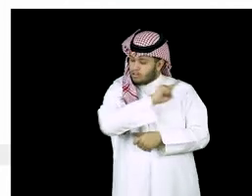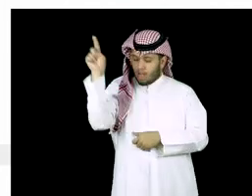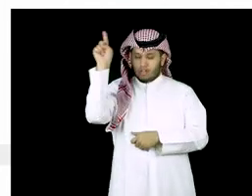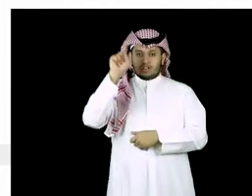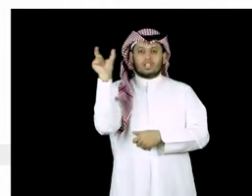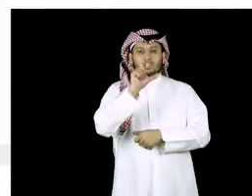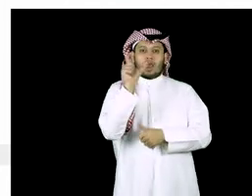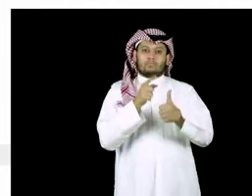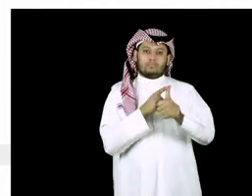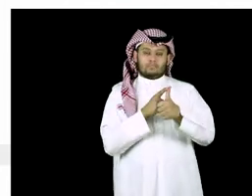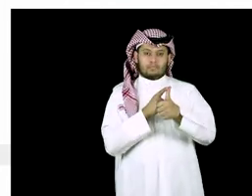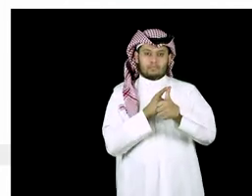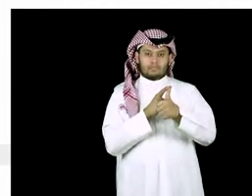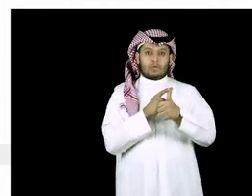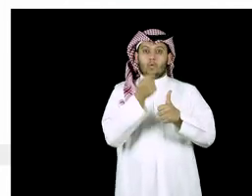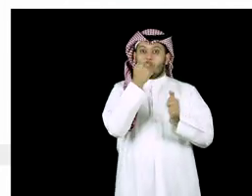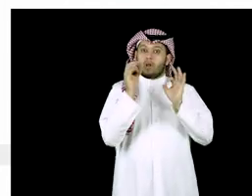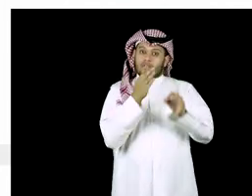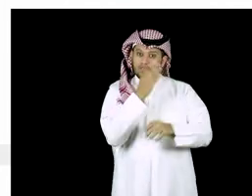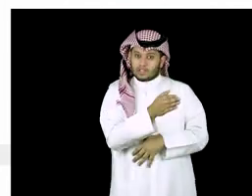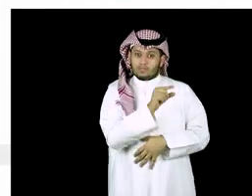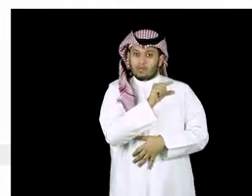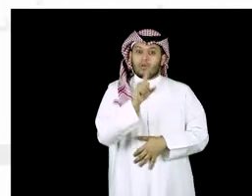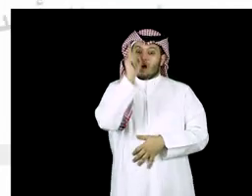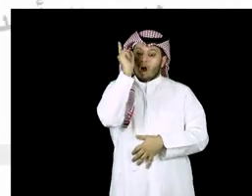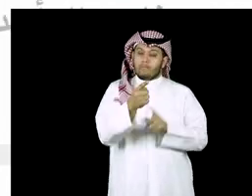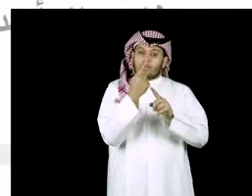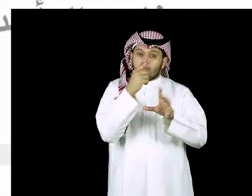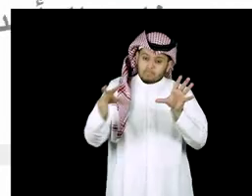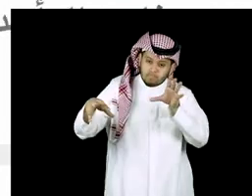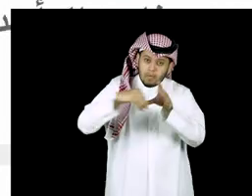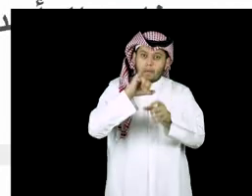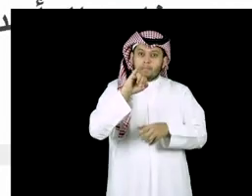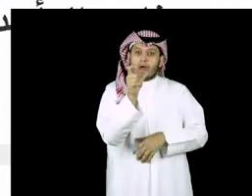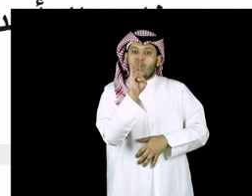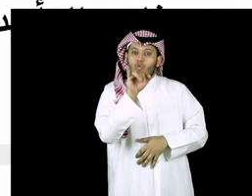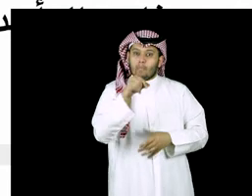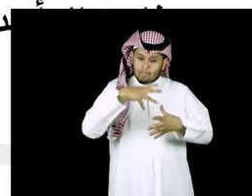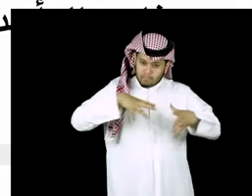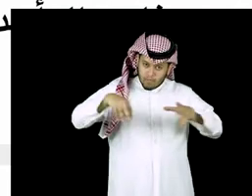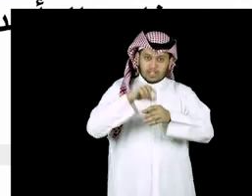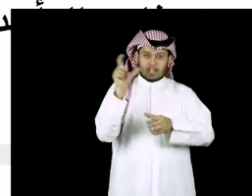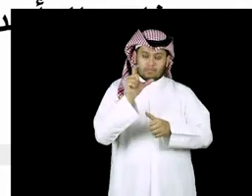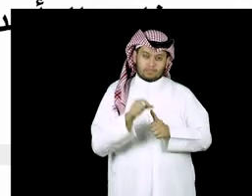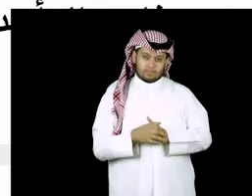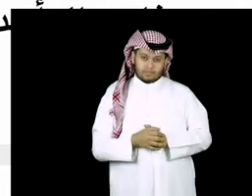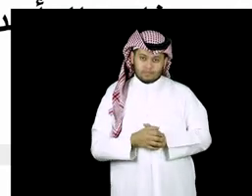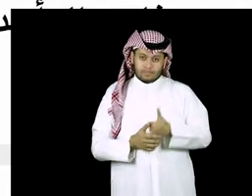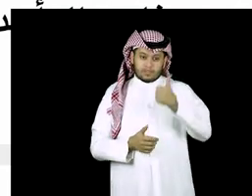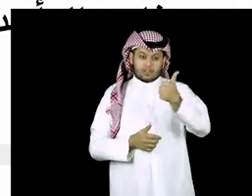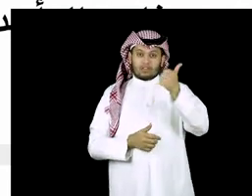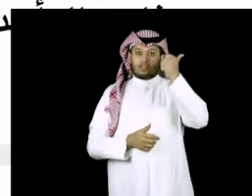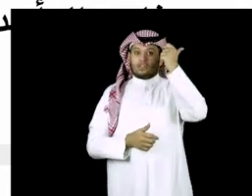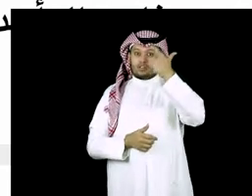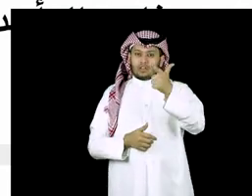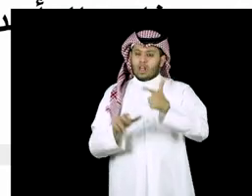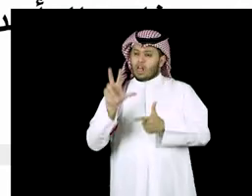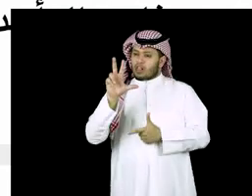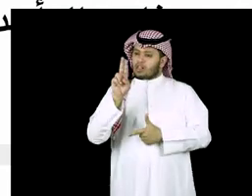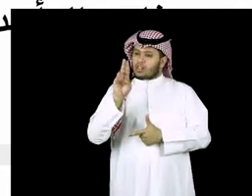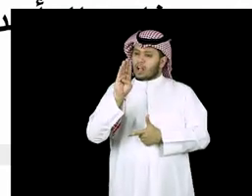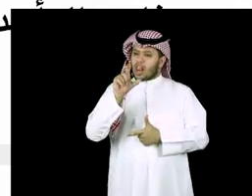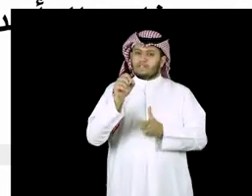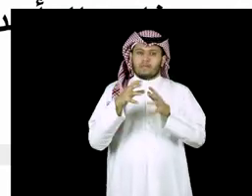للدولة الإسلامية. قال تعالى: وأولي الأمر منكم. الشرط الثاني التكليف، أي أن